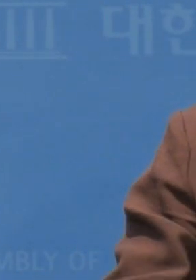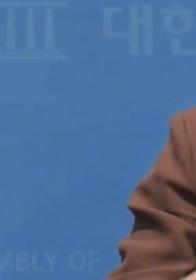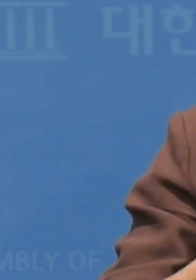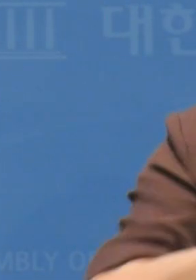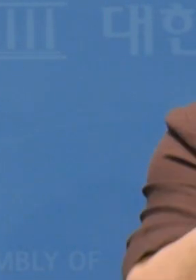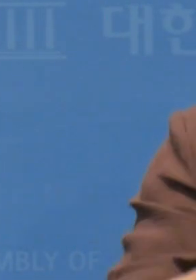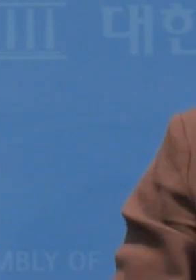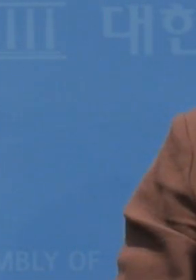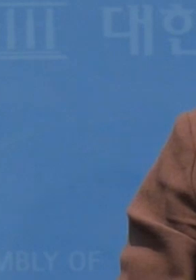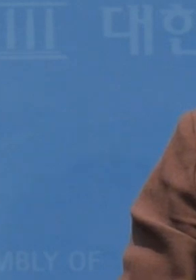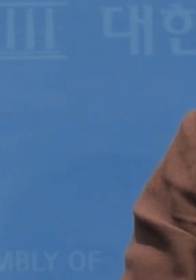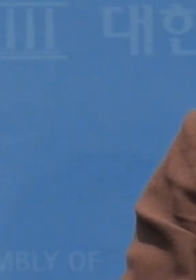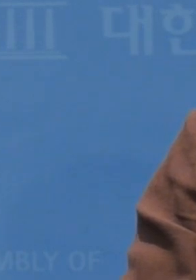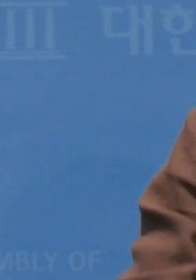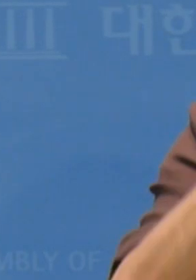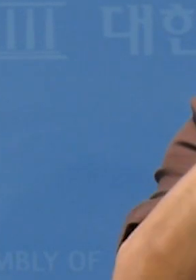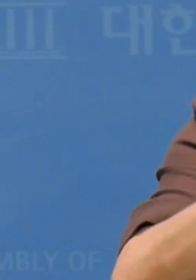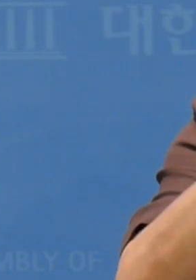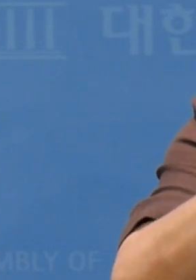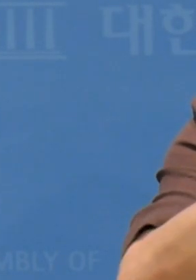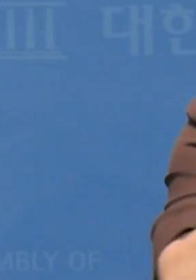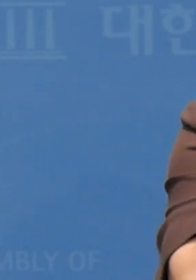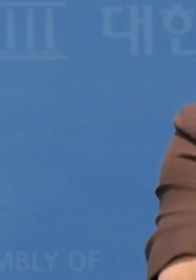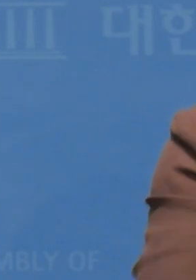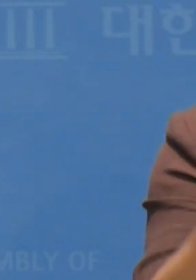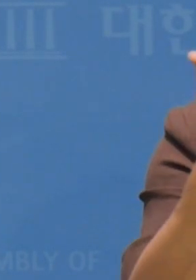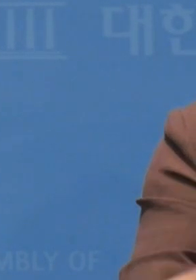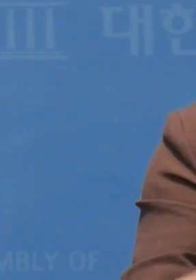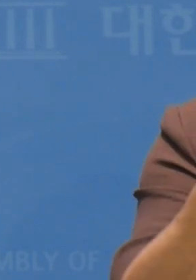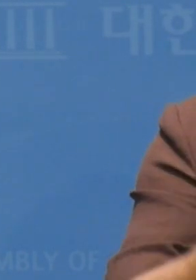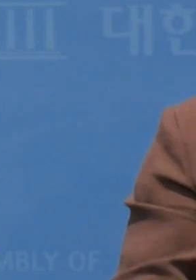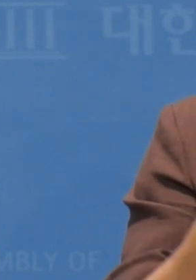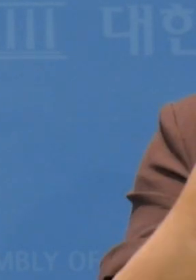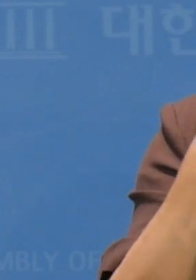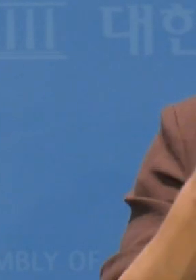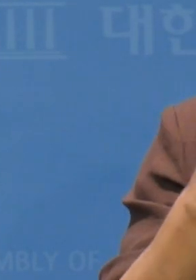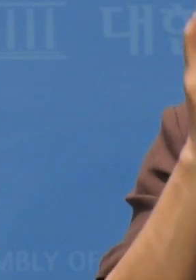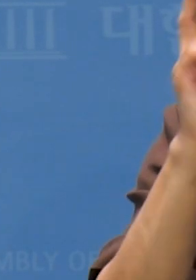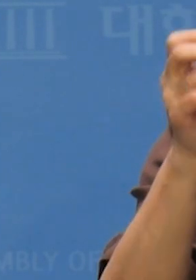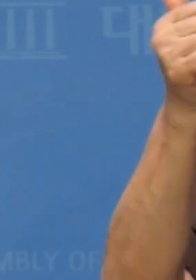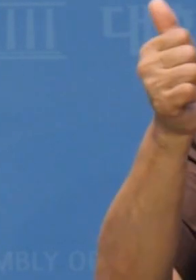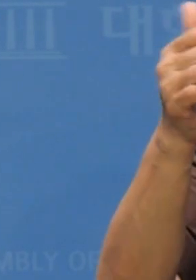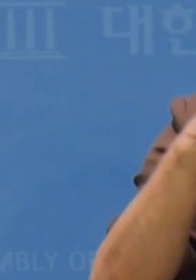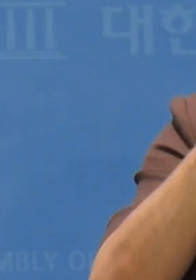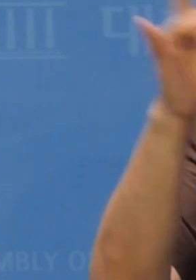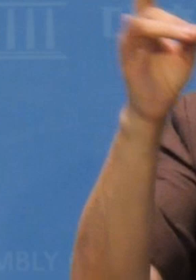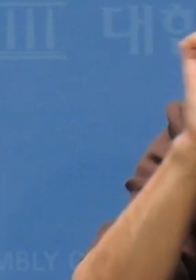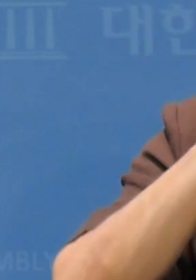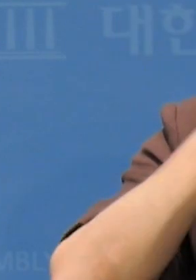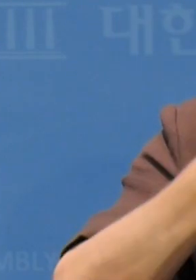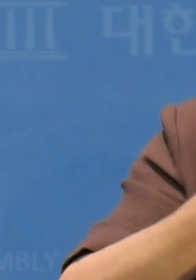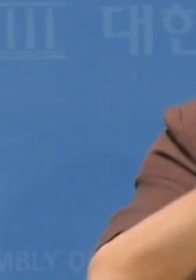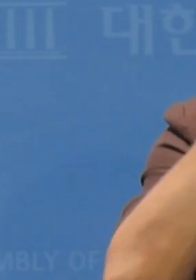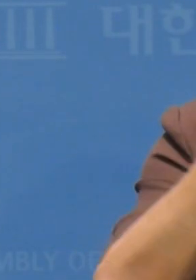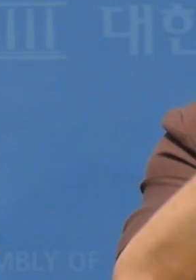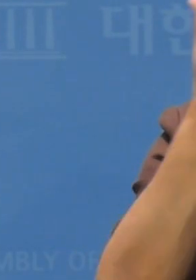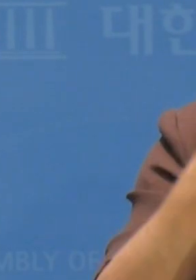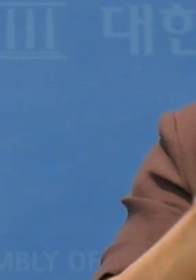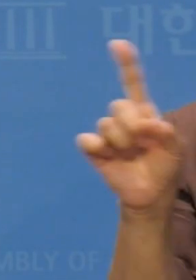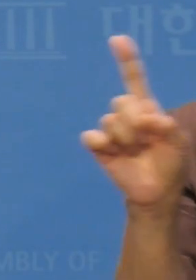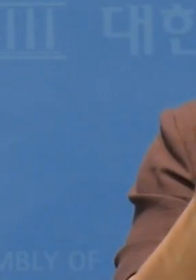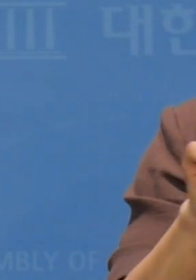기득권을 염두해 반목과 갈등으로 새사장 스님의 난항을 거듭하는 것은